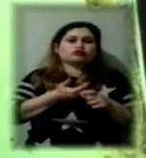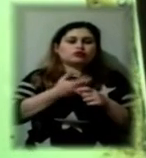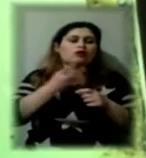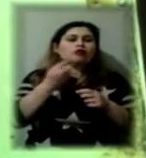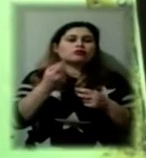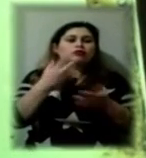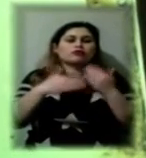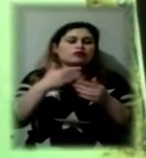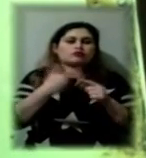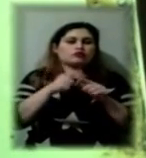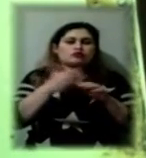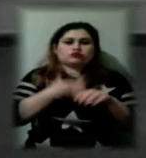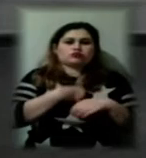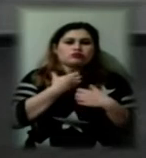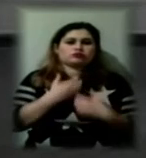це жах.